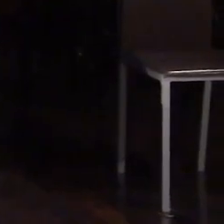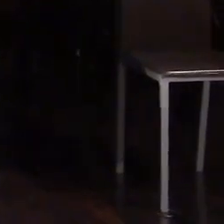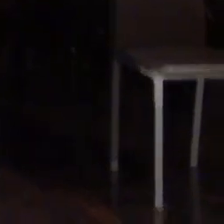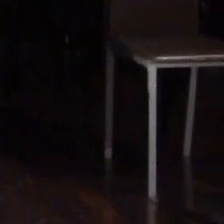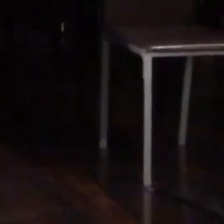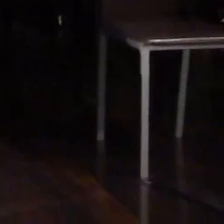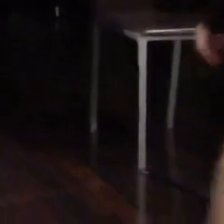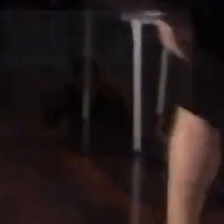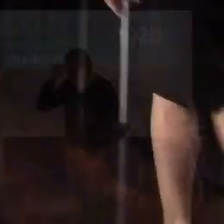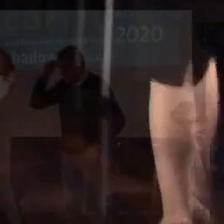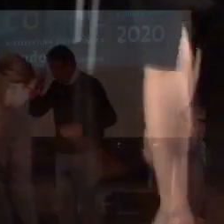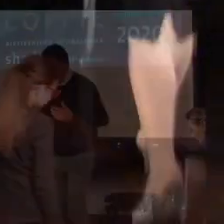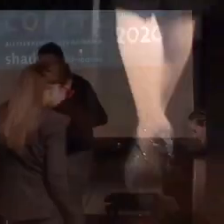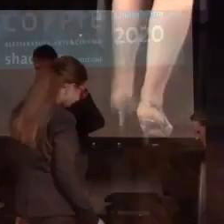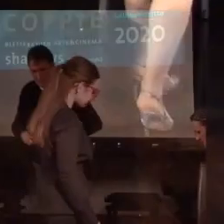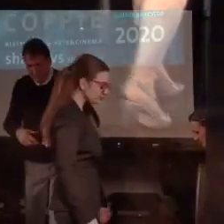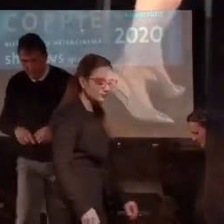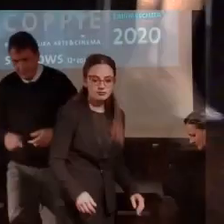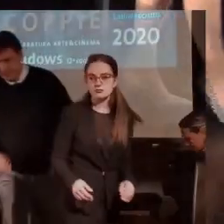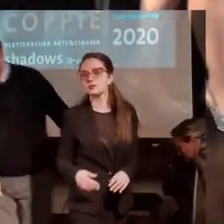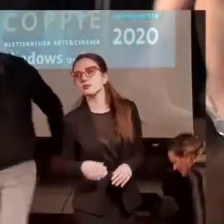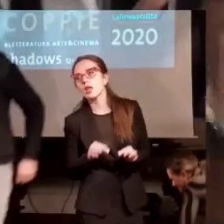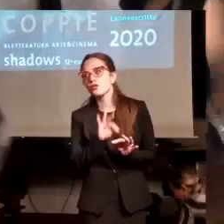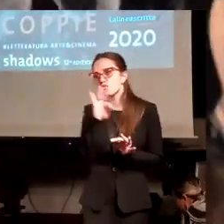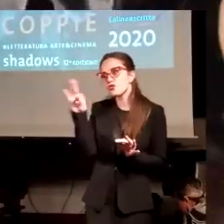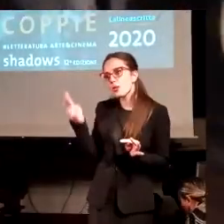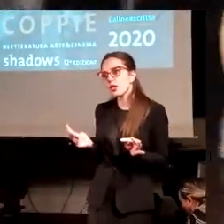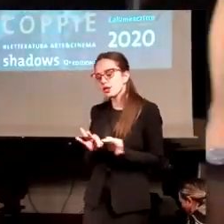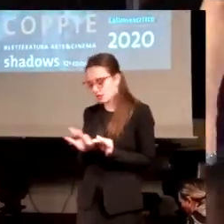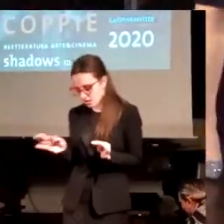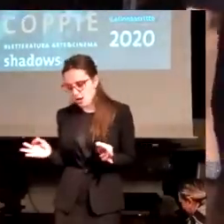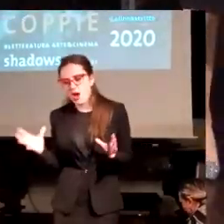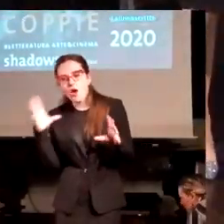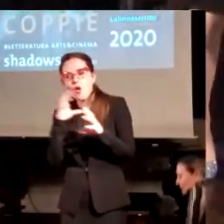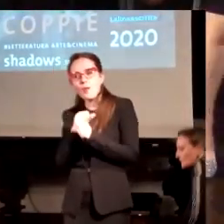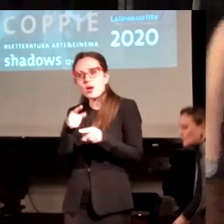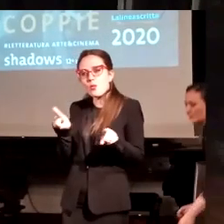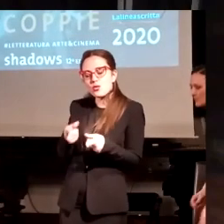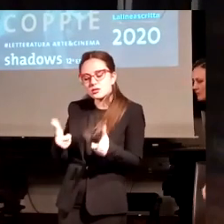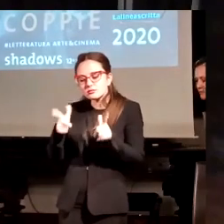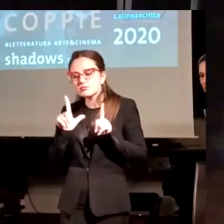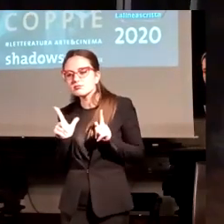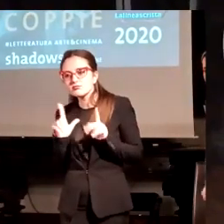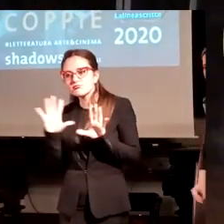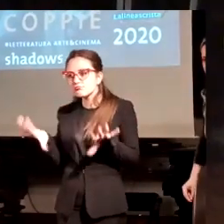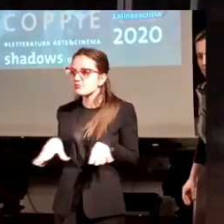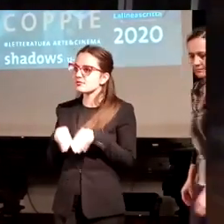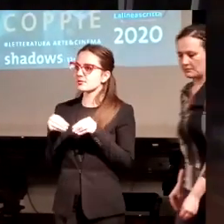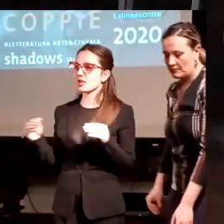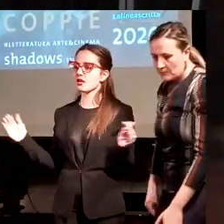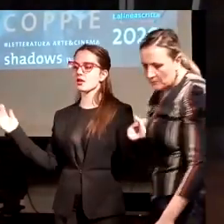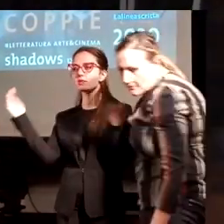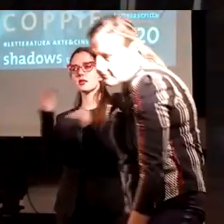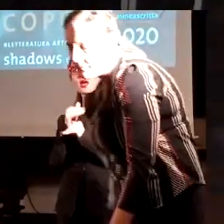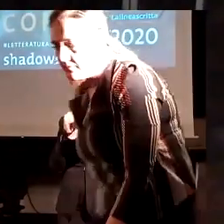e dalle geometrie dalle ombre che la musica ha già creato entriamo in questa serata dove si parlerà di